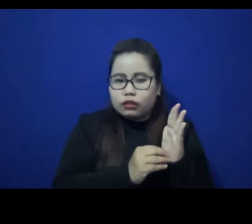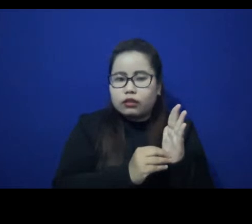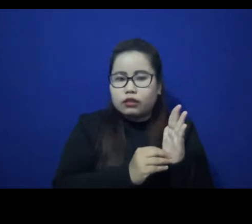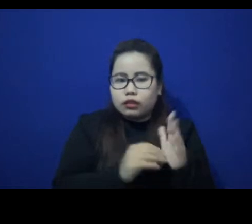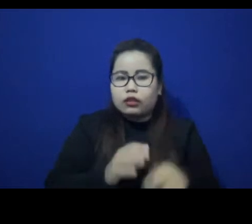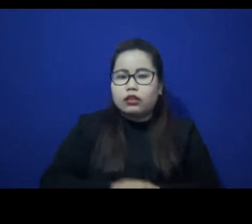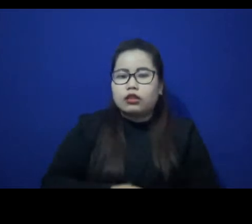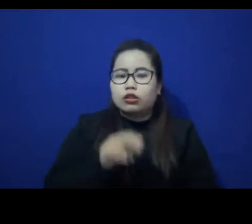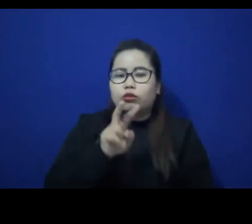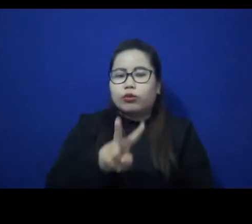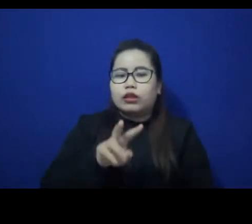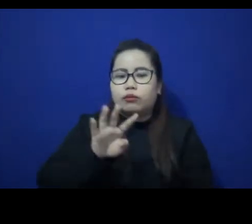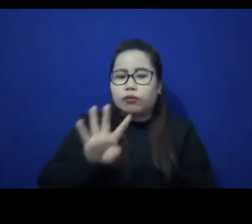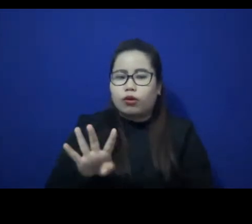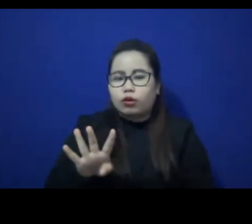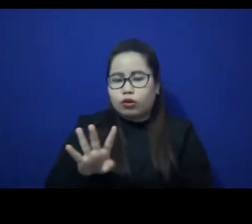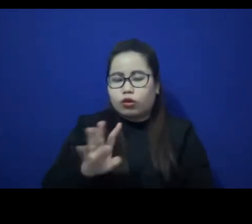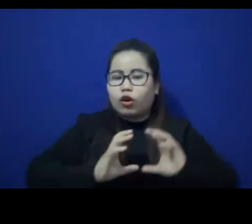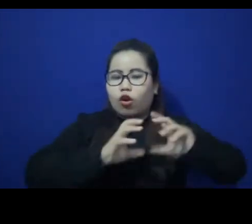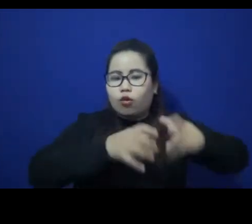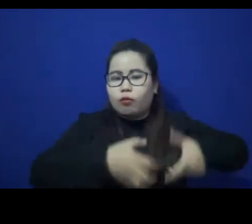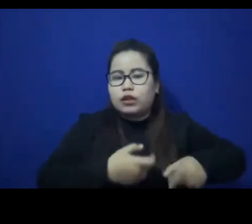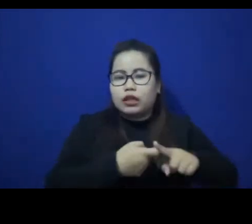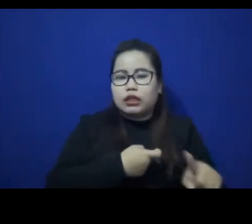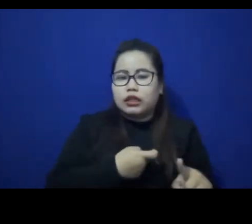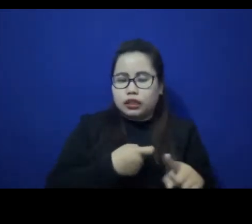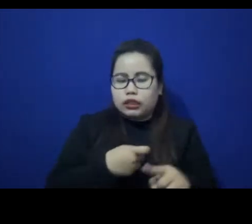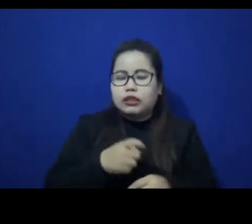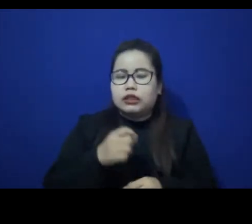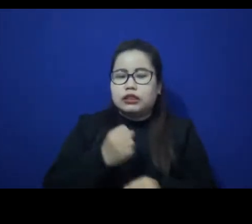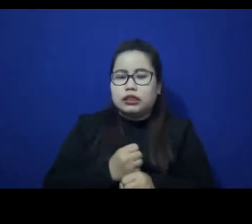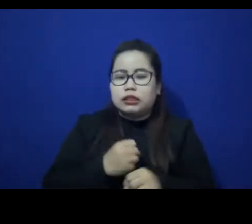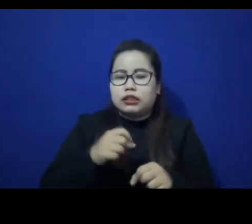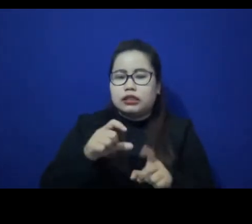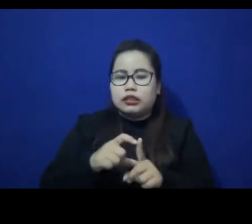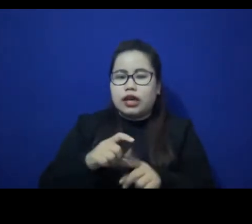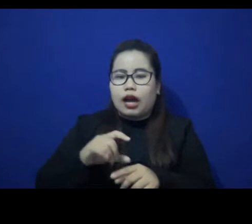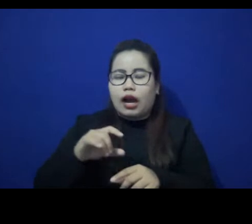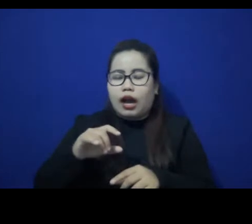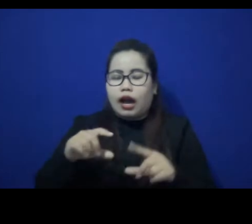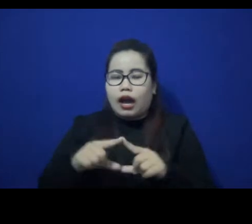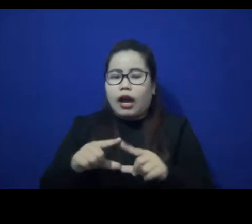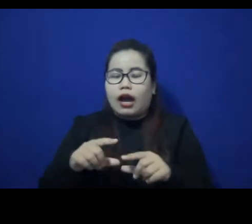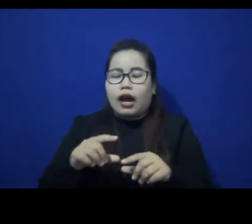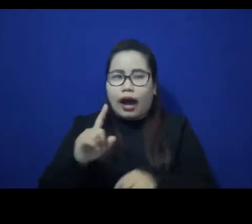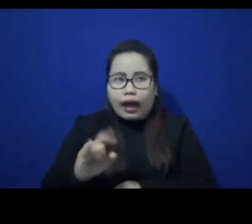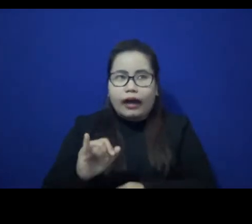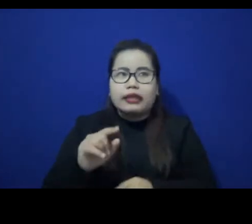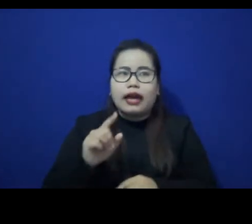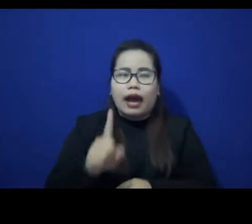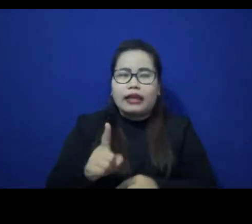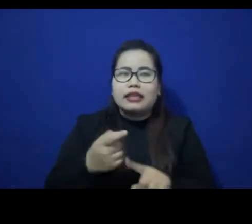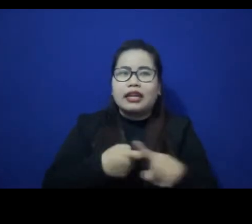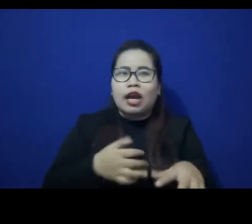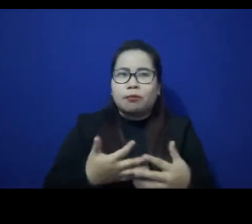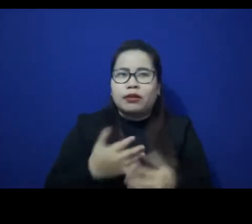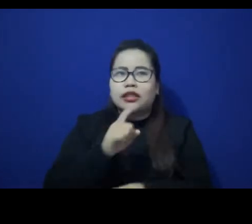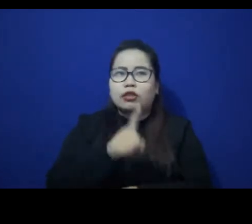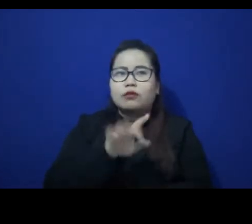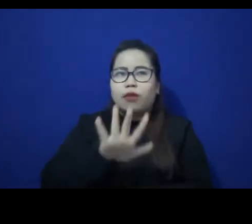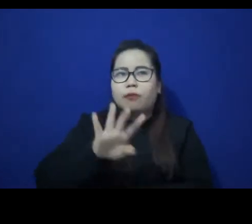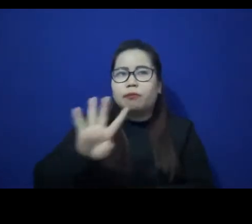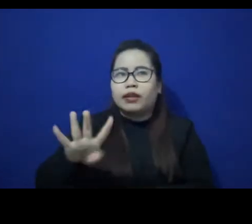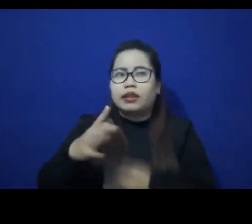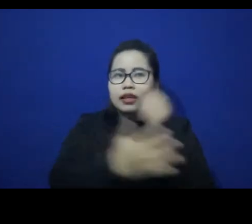globallshare seperti indeks Atoz Ii yang melihat don't dari lebih sekitar 194 negara